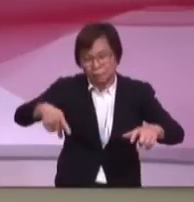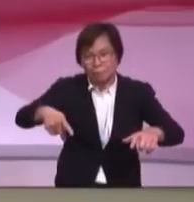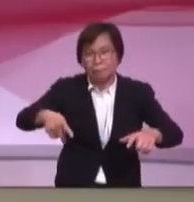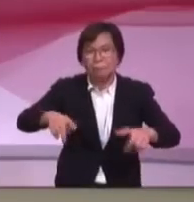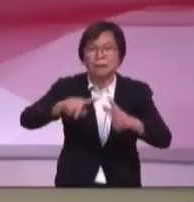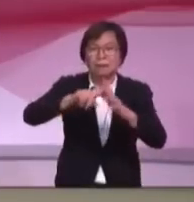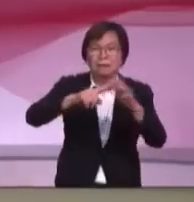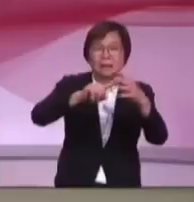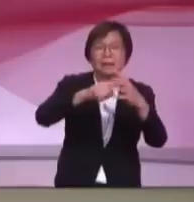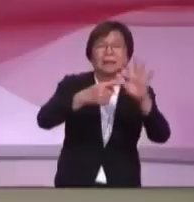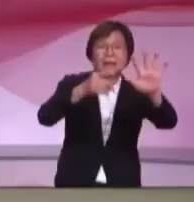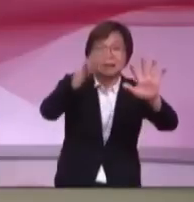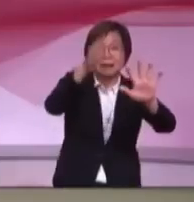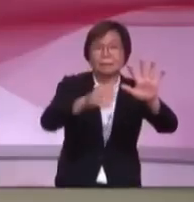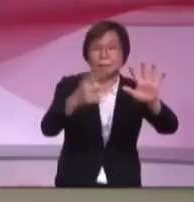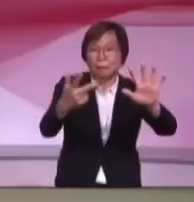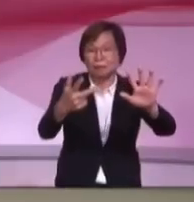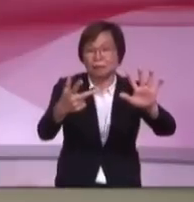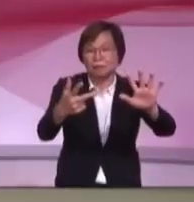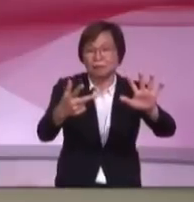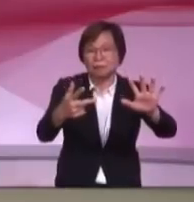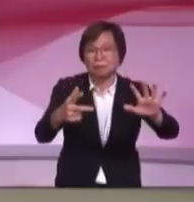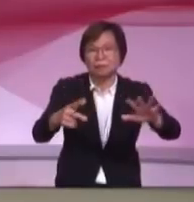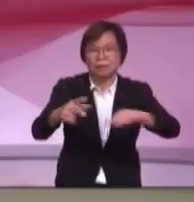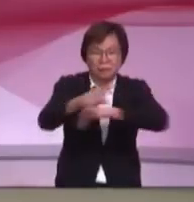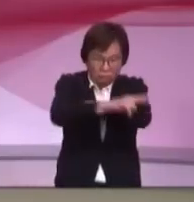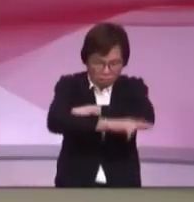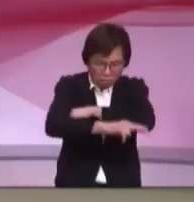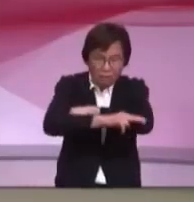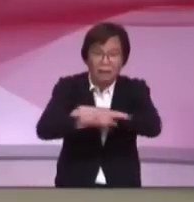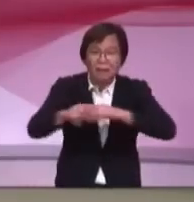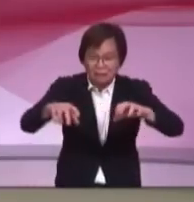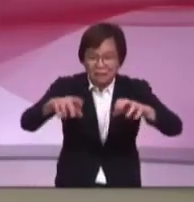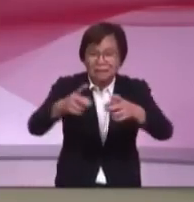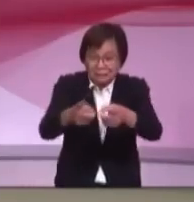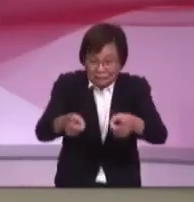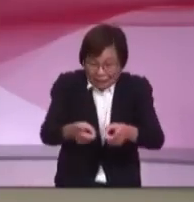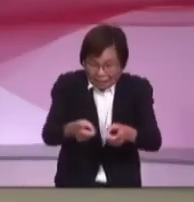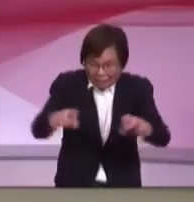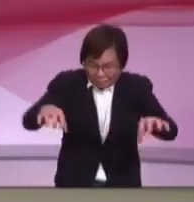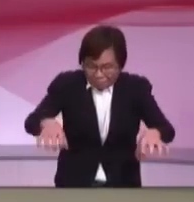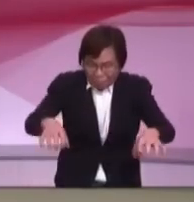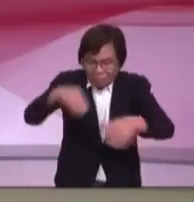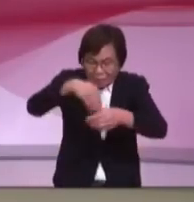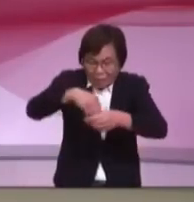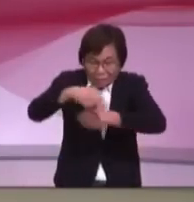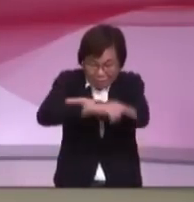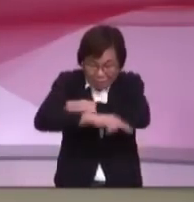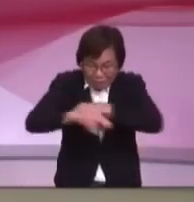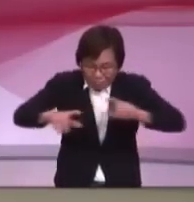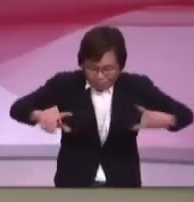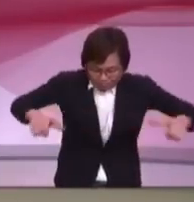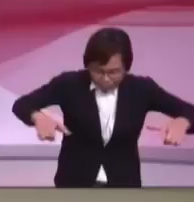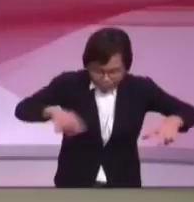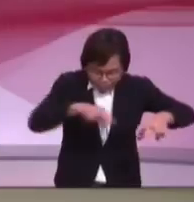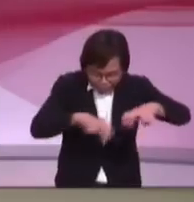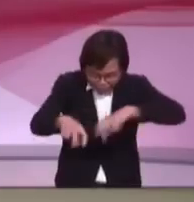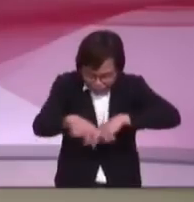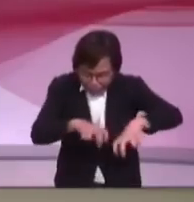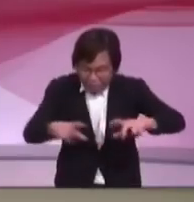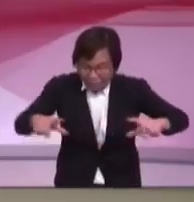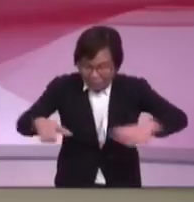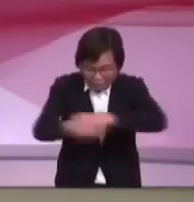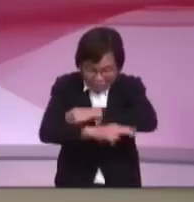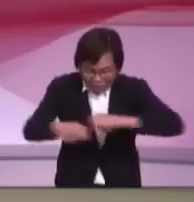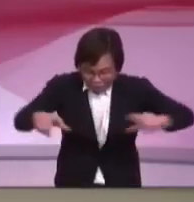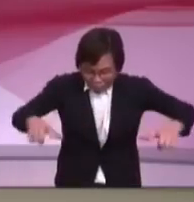pada 5 Mac, maka pergerakan rentas daerah di dalam negeri dibenarkan. Cuma rentas